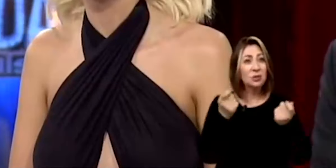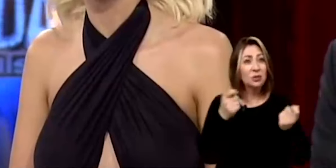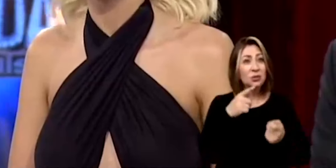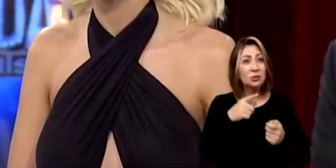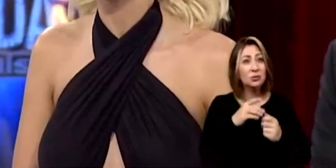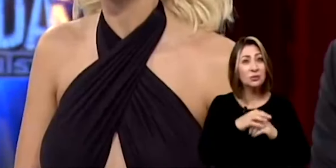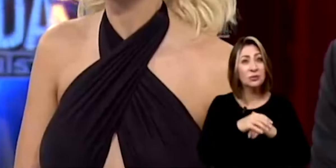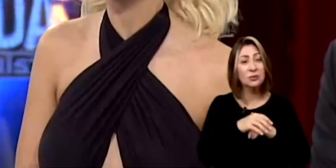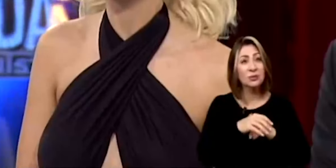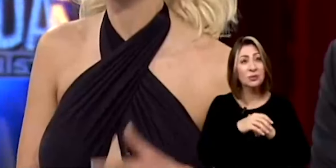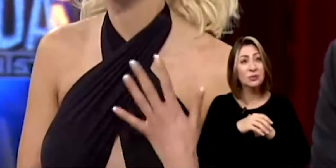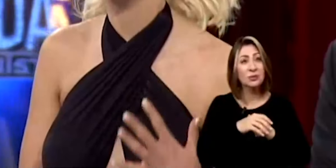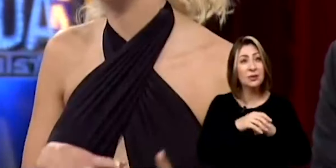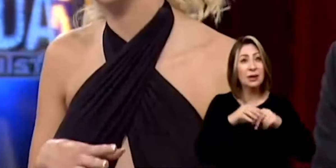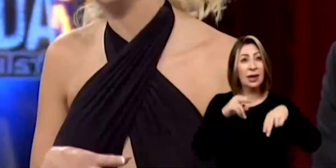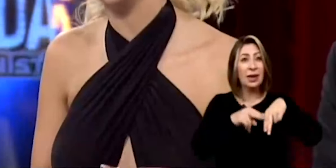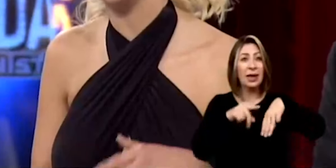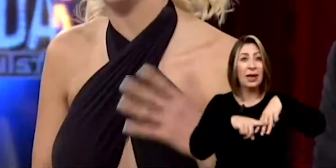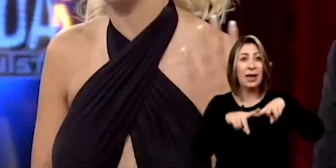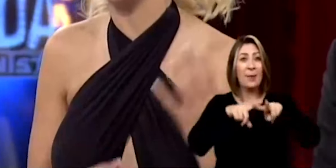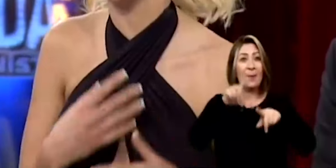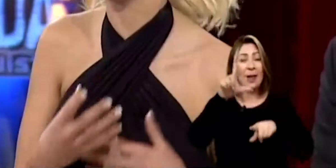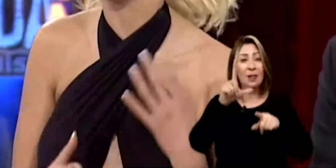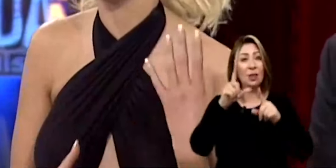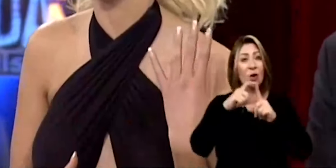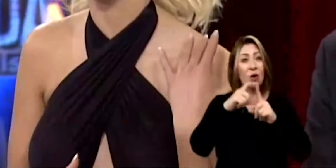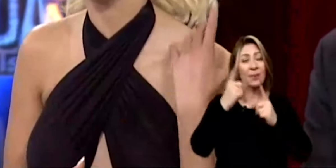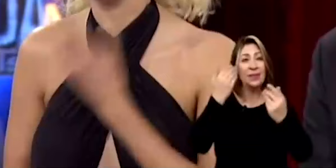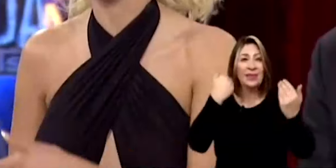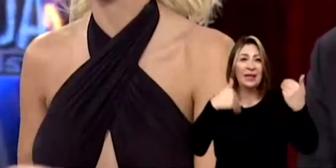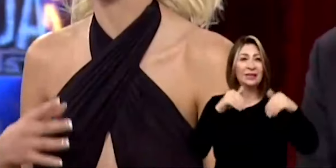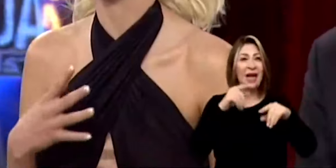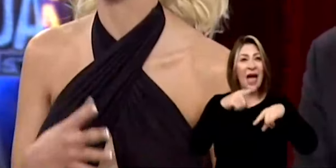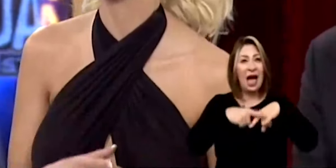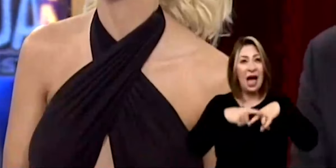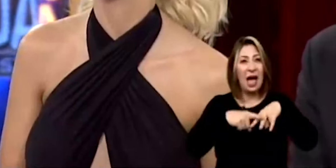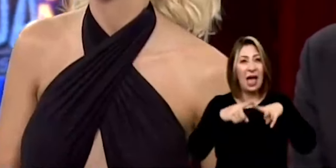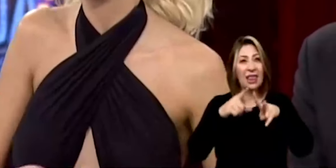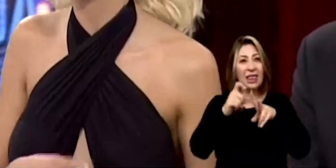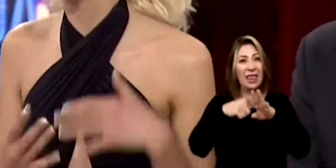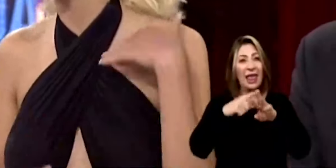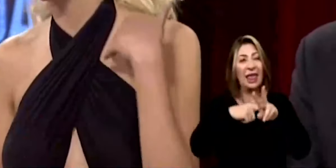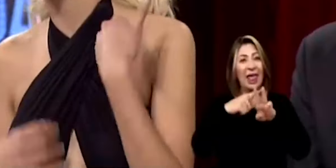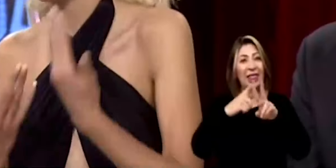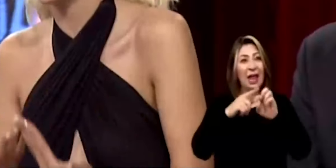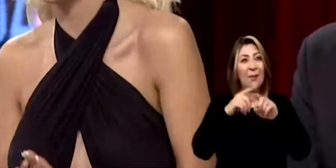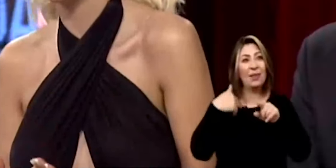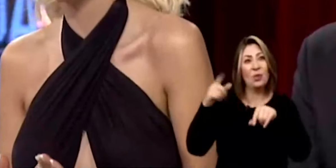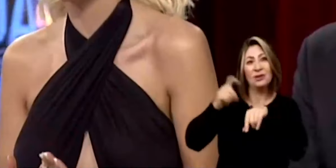çalışıyorsunuz? Evet. Kemal Doğulu'nun bir dans figürü Hande Yener'e klibi için yaptı. Ben